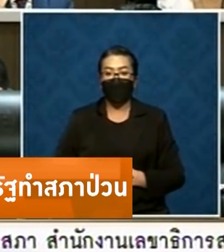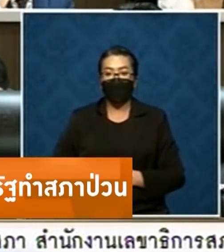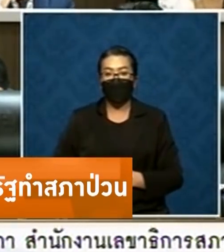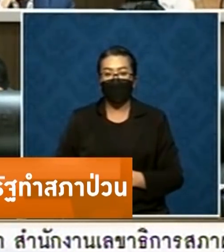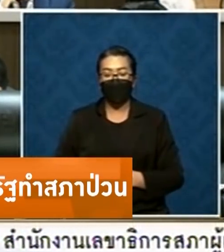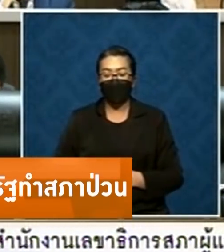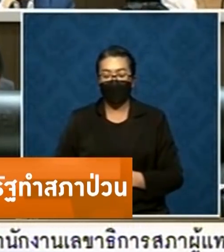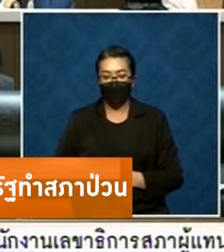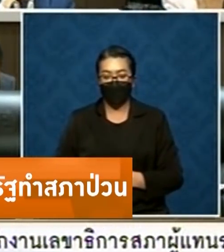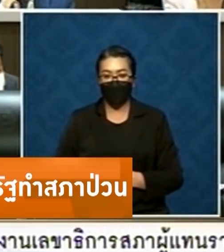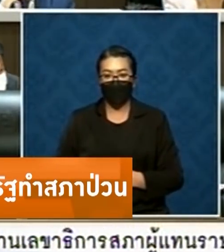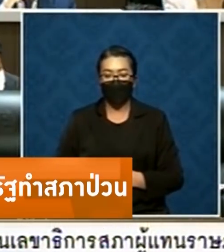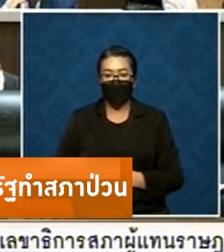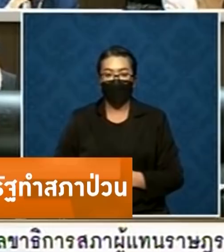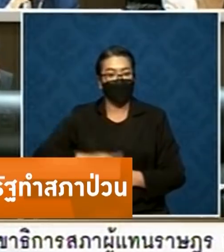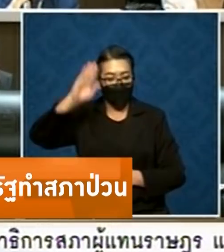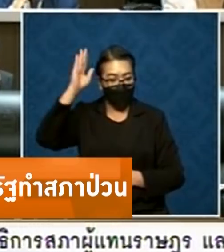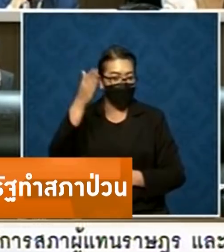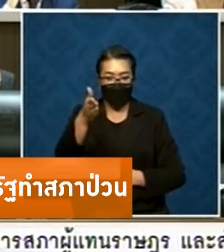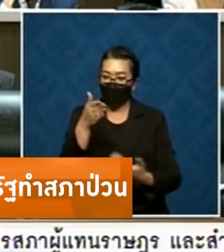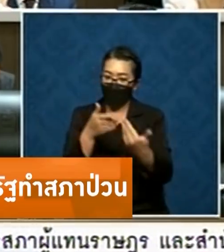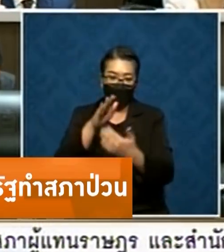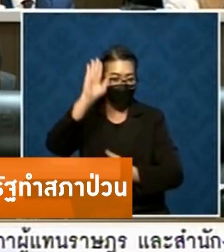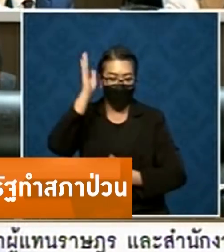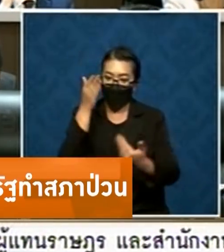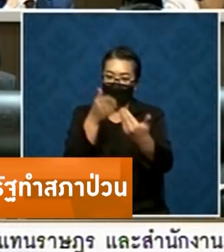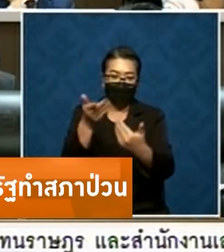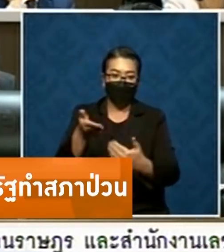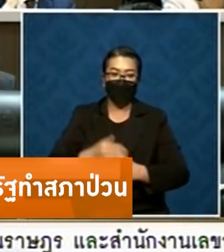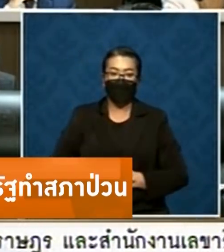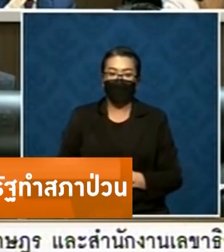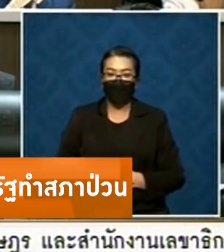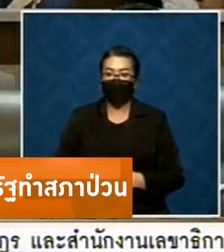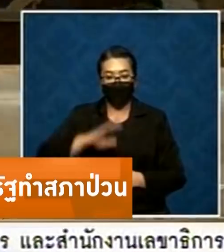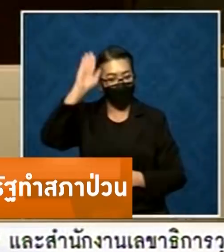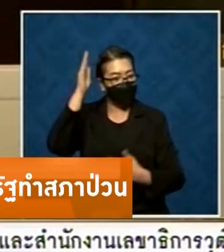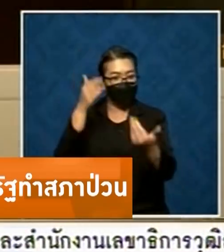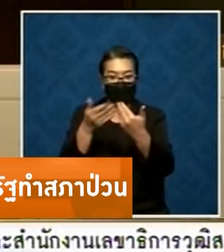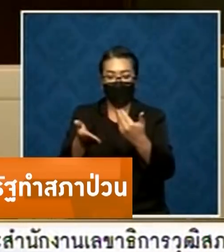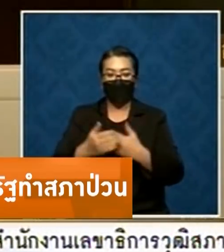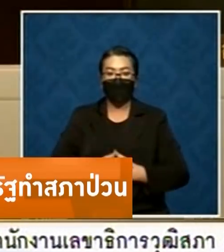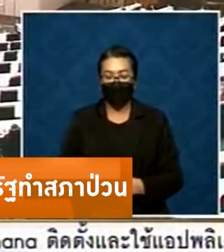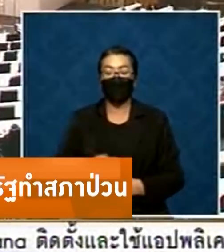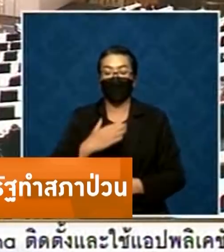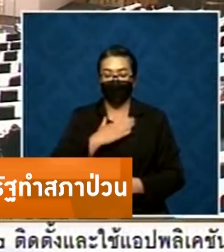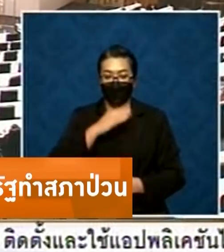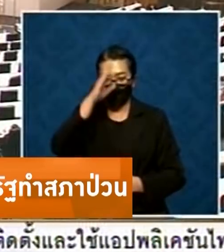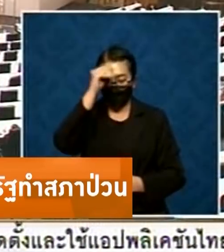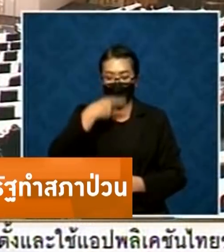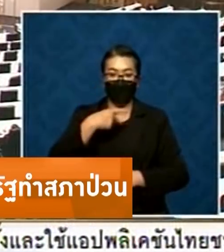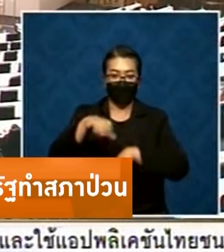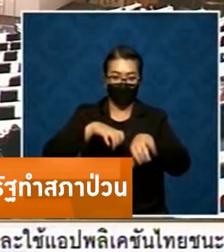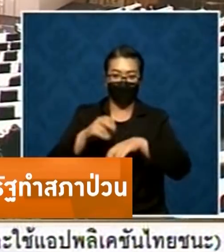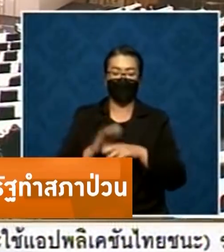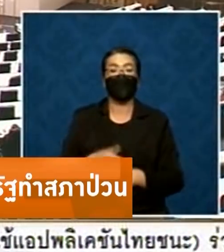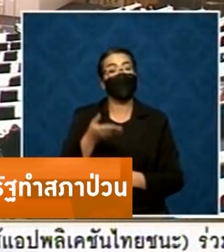ไม่ได้มองว่าเหตุการณ์สภาล่มนั้นเป็นแทคติกทางการเมืองนะคะแต่มักจะมองกันเวลาวุฒิสมาชิกขาดประชุมหรือไม่ตั้งสส.